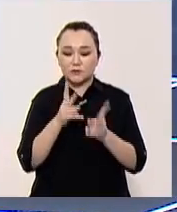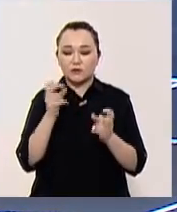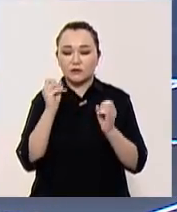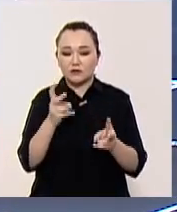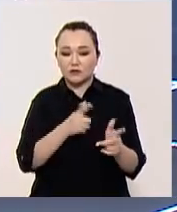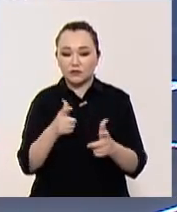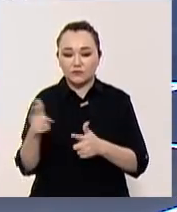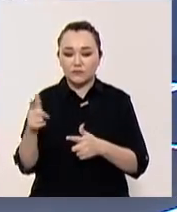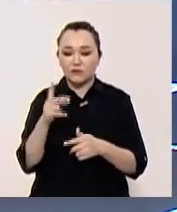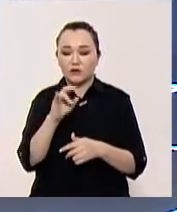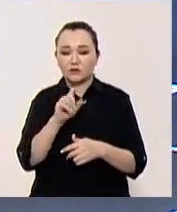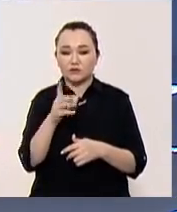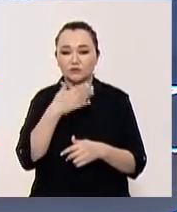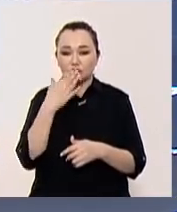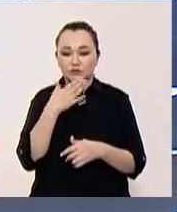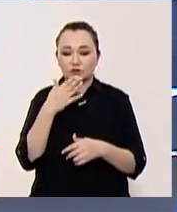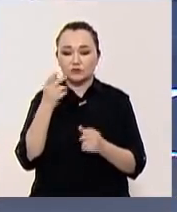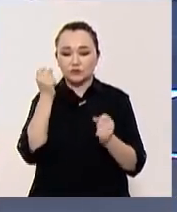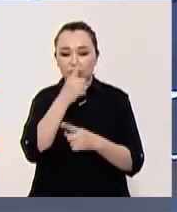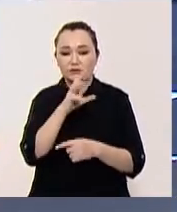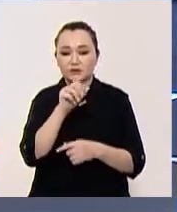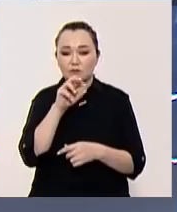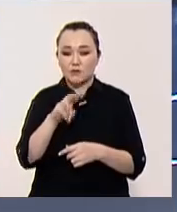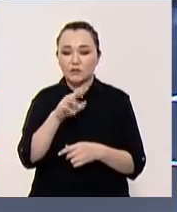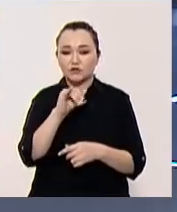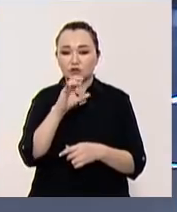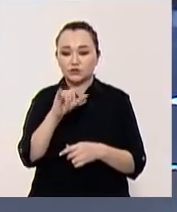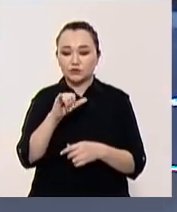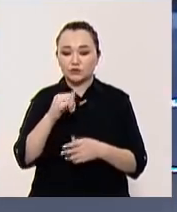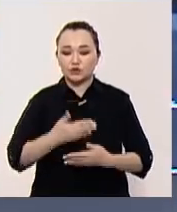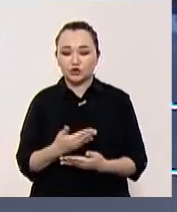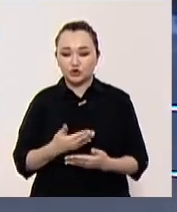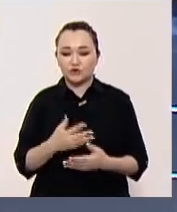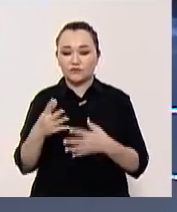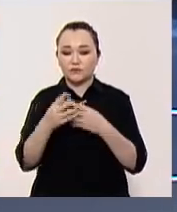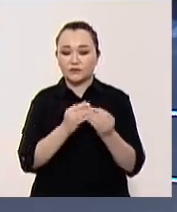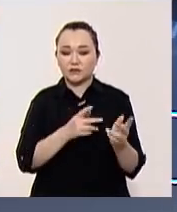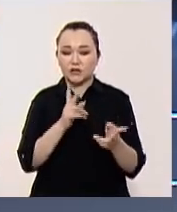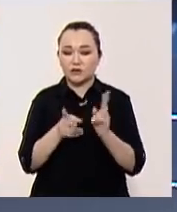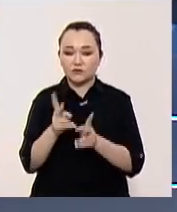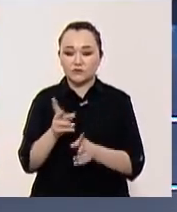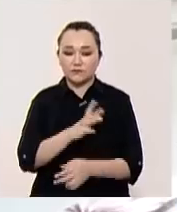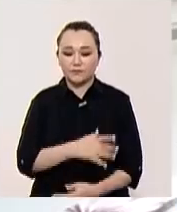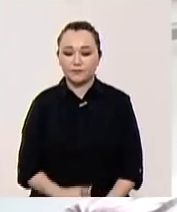жүрміз? Наурыз көжені әріптесім Самал Қабышева жетісулық тұрғынмен бірге әзірледі.